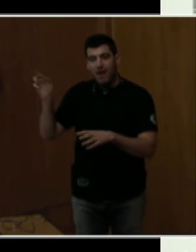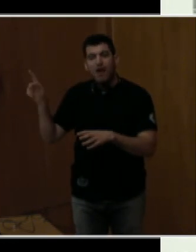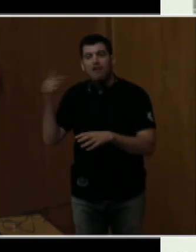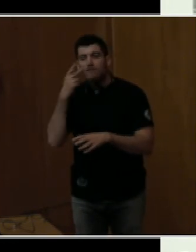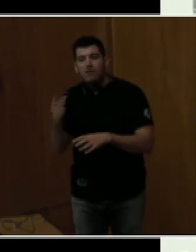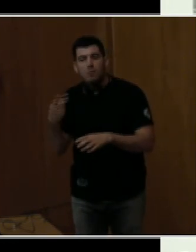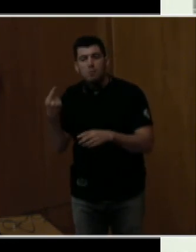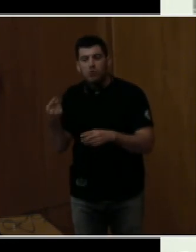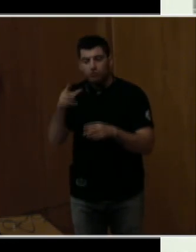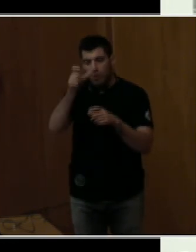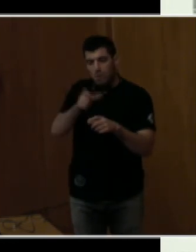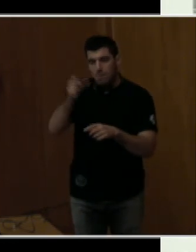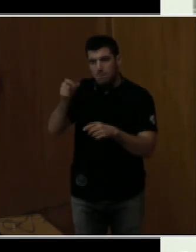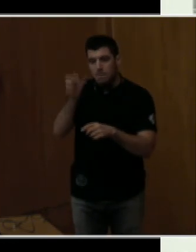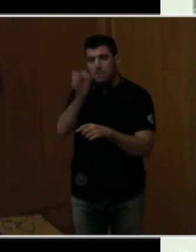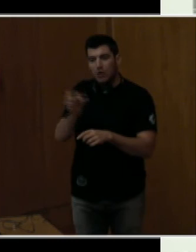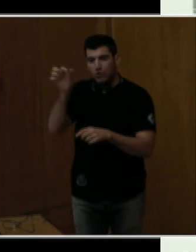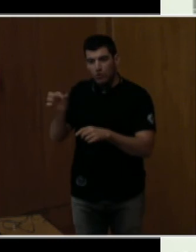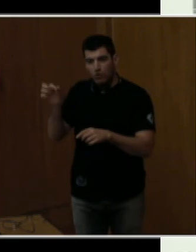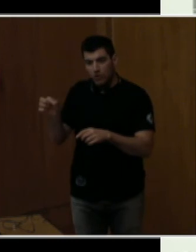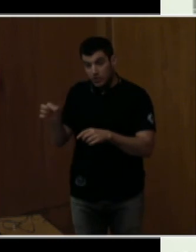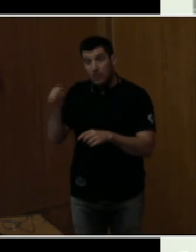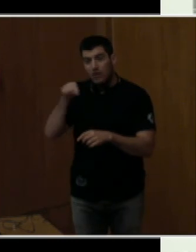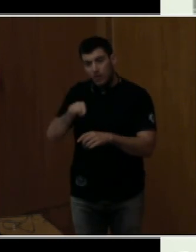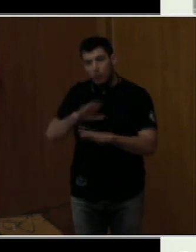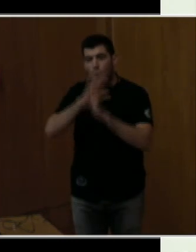σαν ολοκληρωμένο ηλεκτρονικό κύκλωμα.